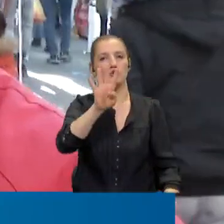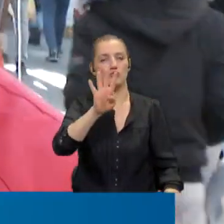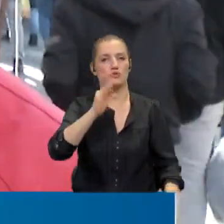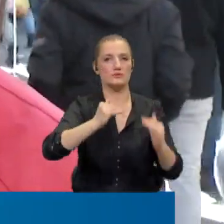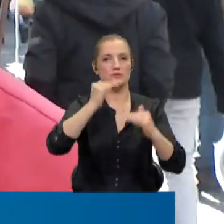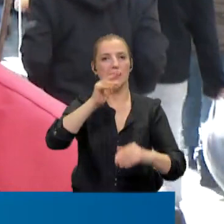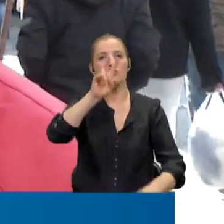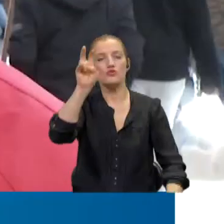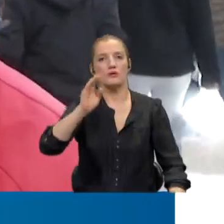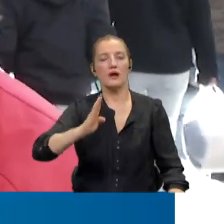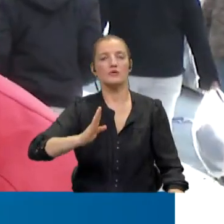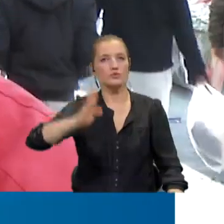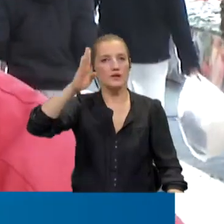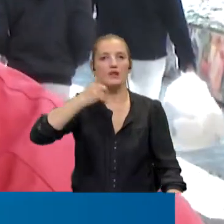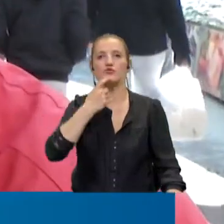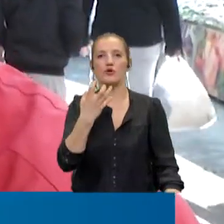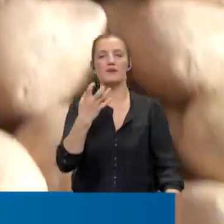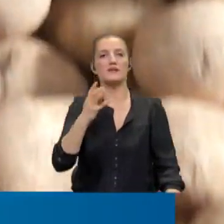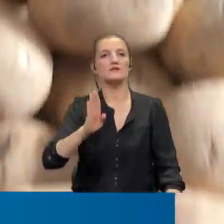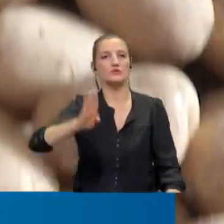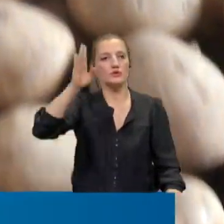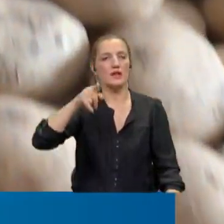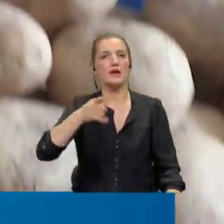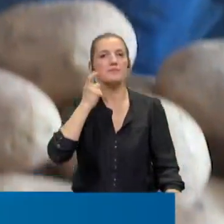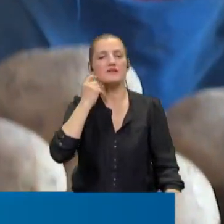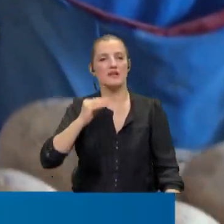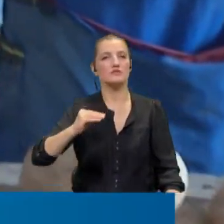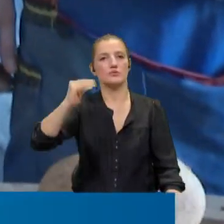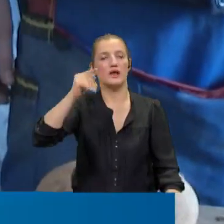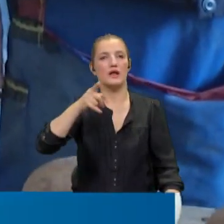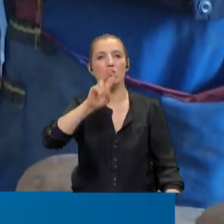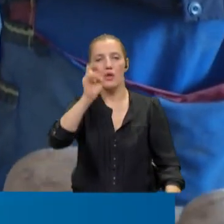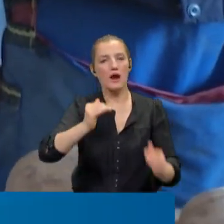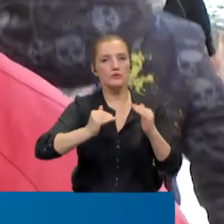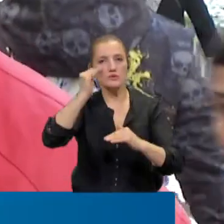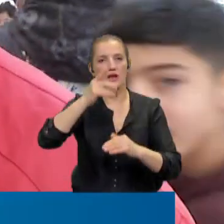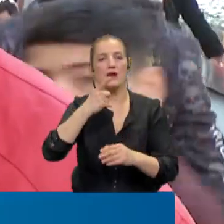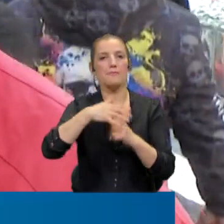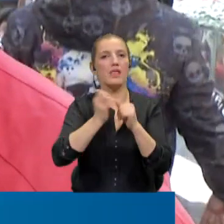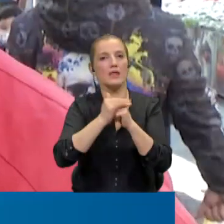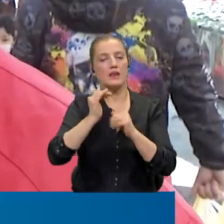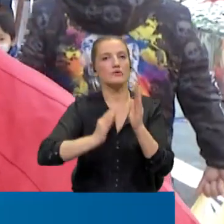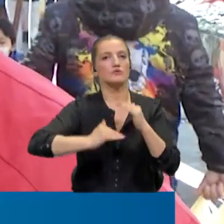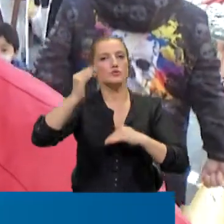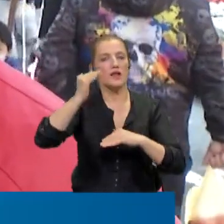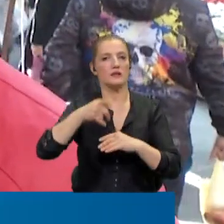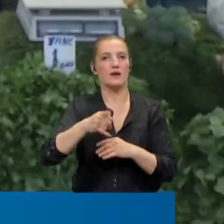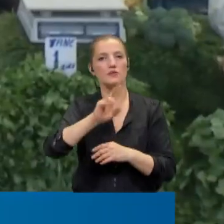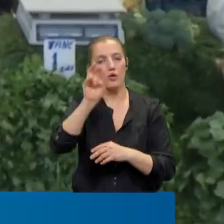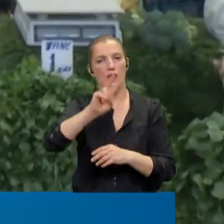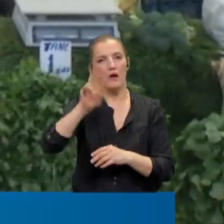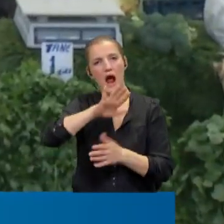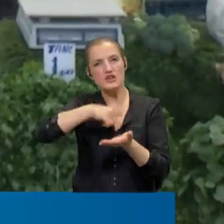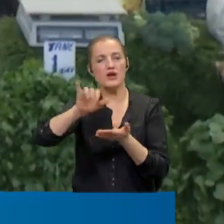yükseldi domates yükseldi dolar yükseldin Fatma teyze 150 dolar yükseldi mandalina yükseldi Hani her şey